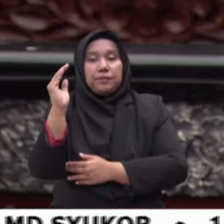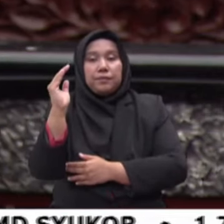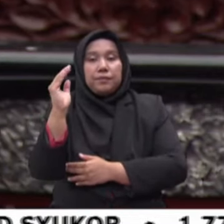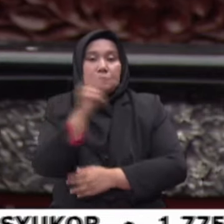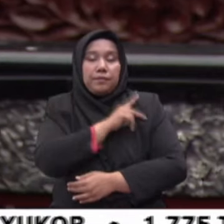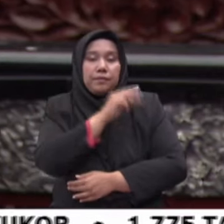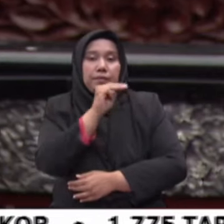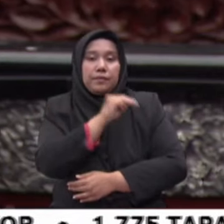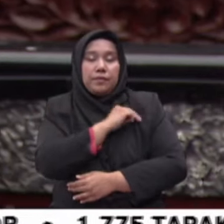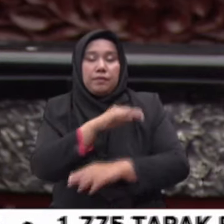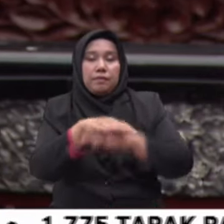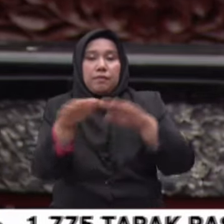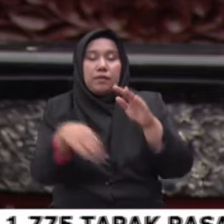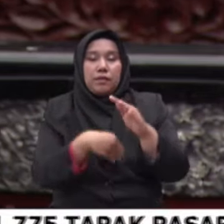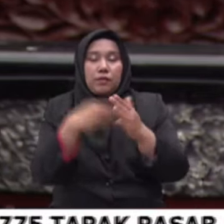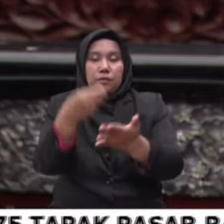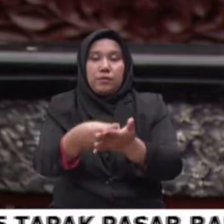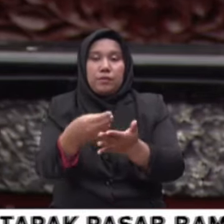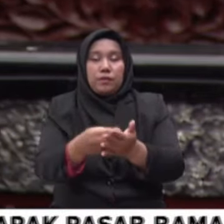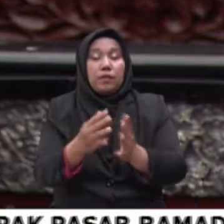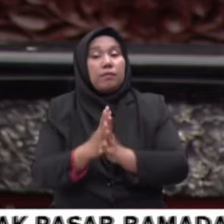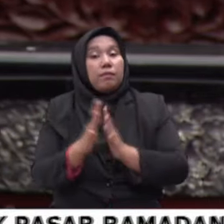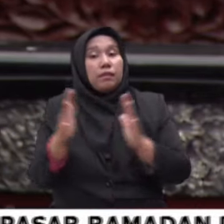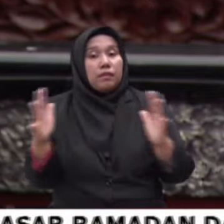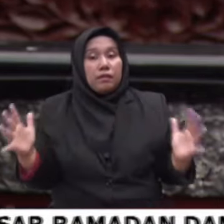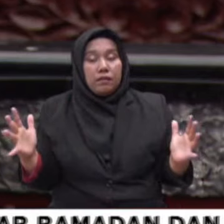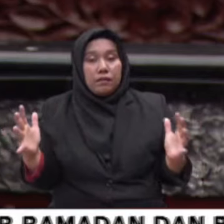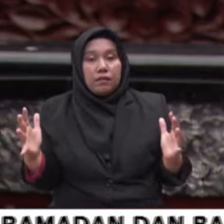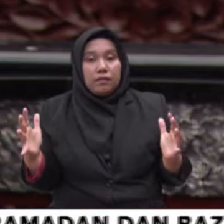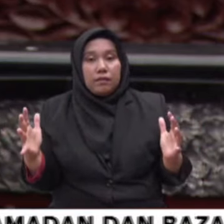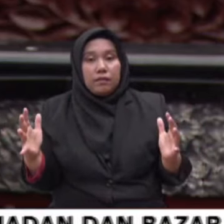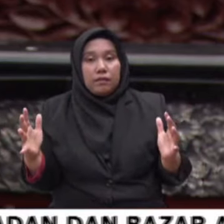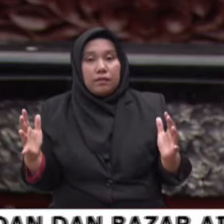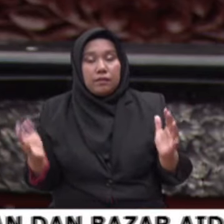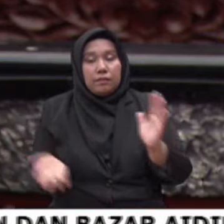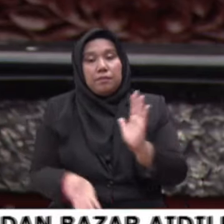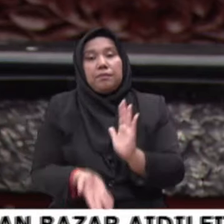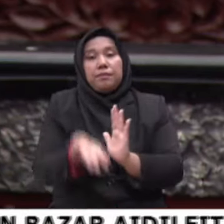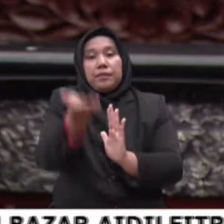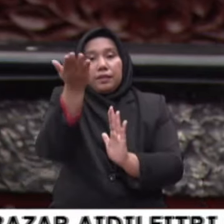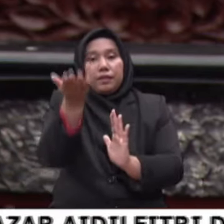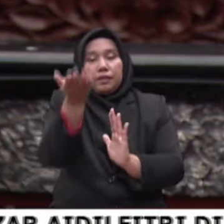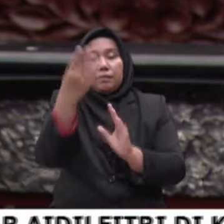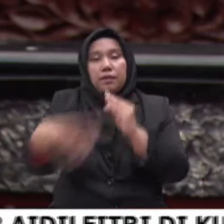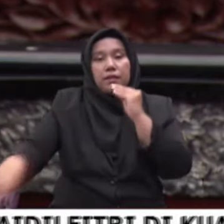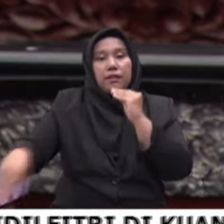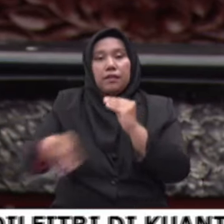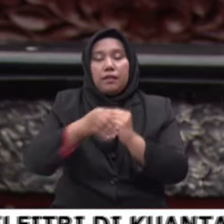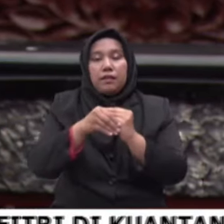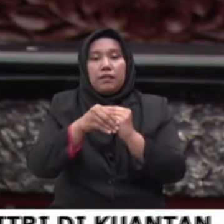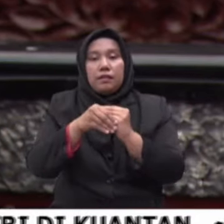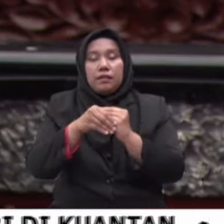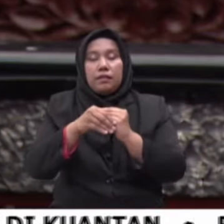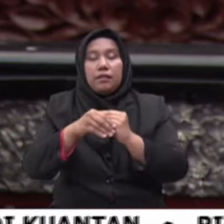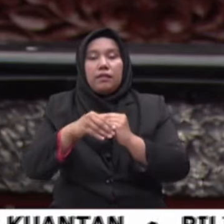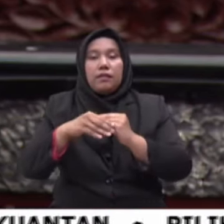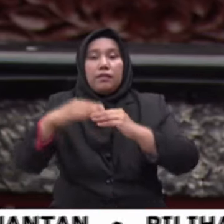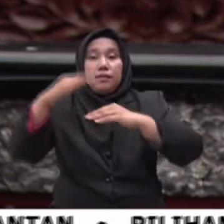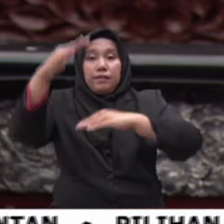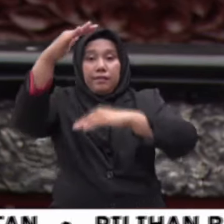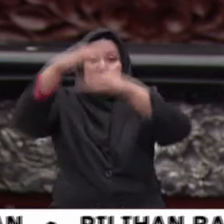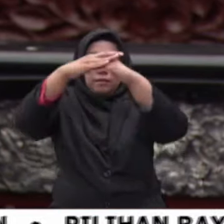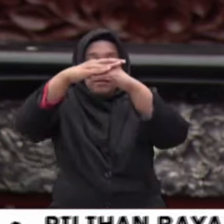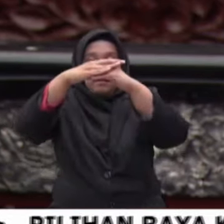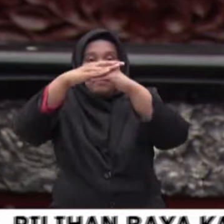bawah peruntukan yang besar ini menaikkan tahap maksimum